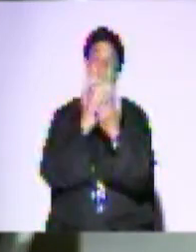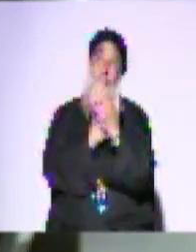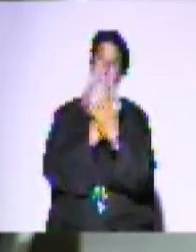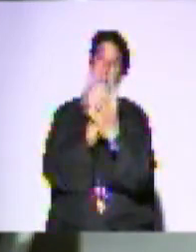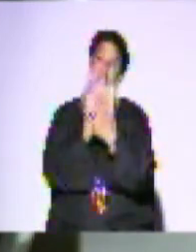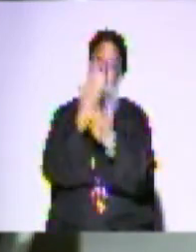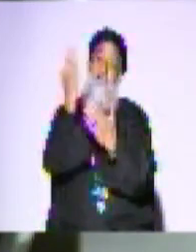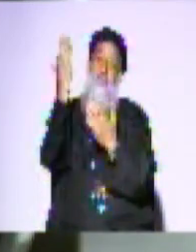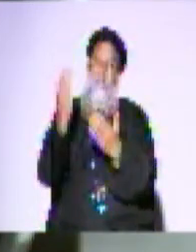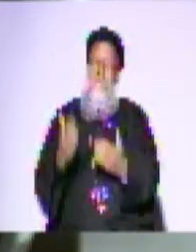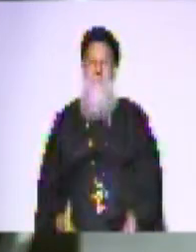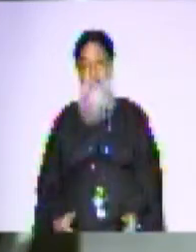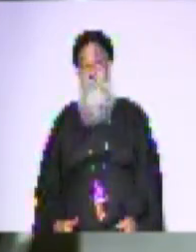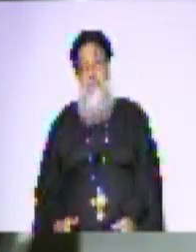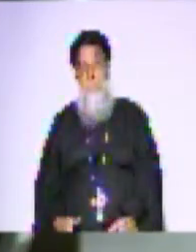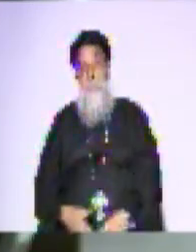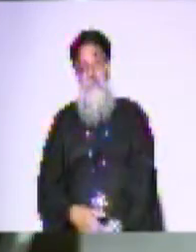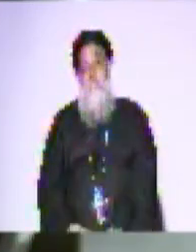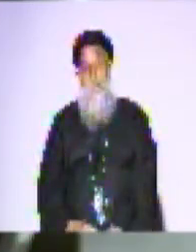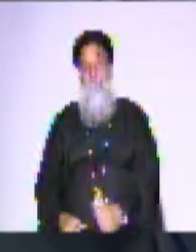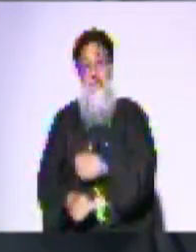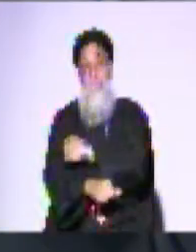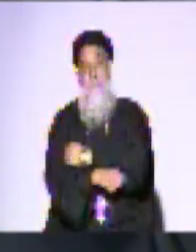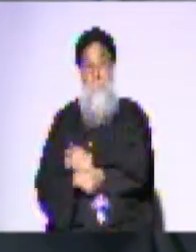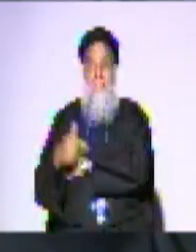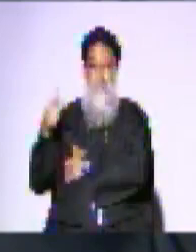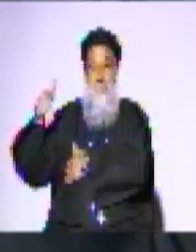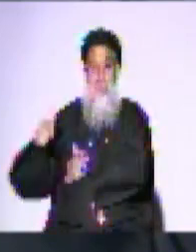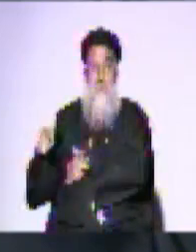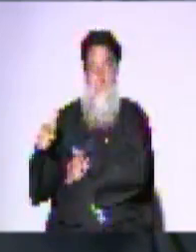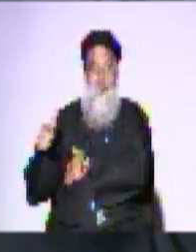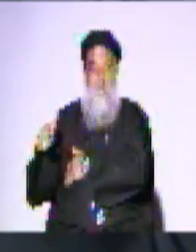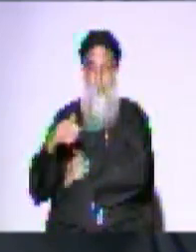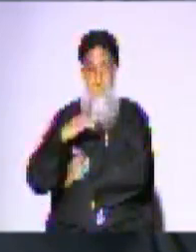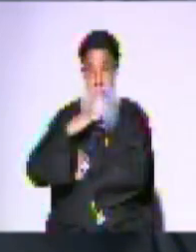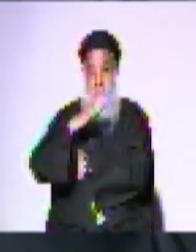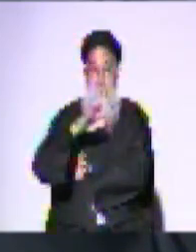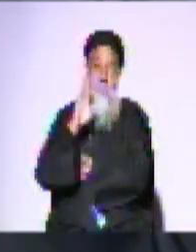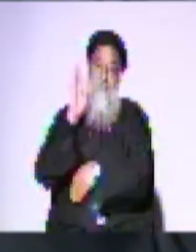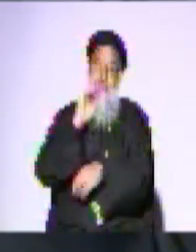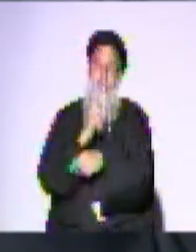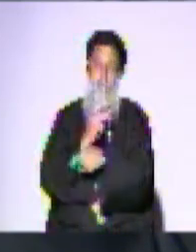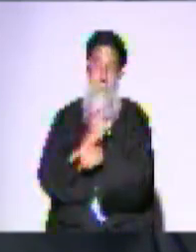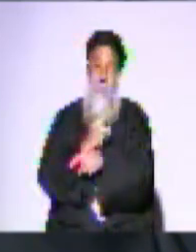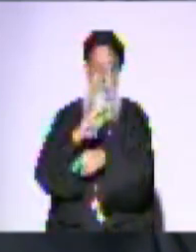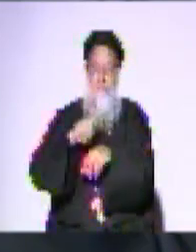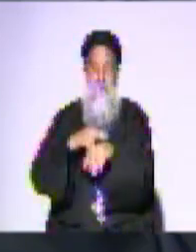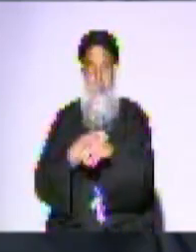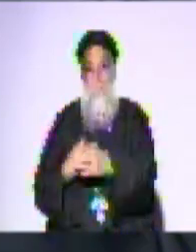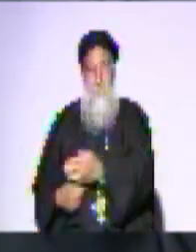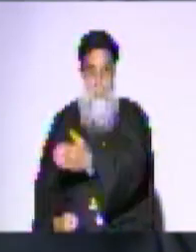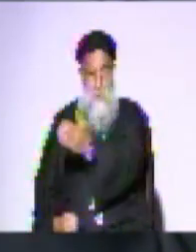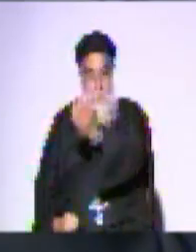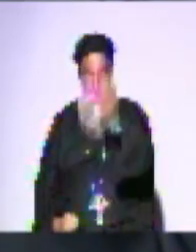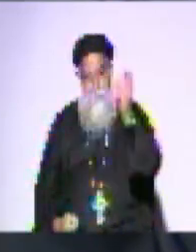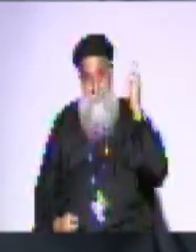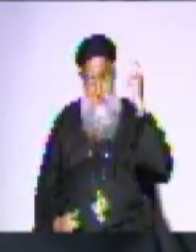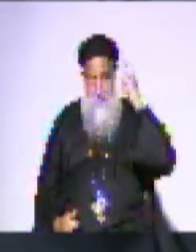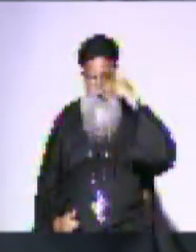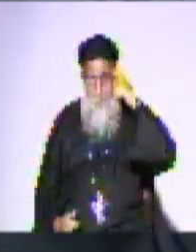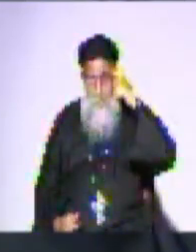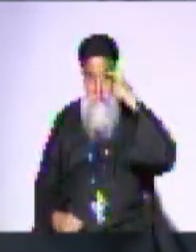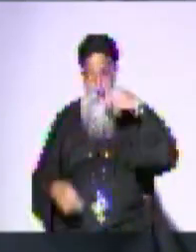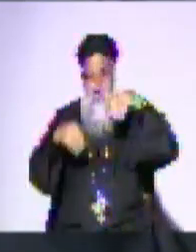فنخلص. يبقى الأسبوع السادس يتكلم بالنسبة للسادة المشاهدين عشان يكونوا مركزين